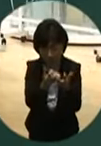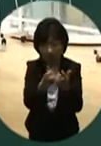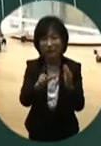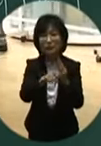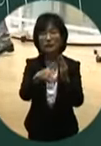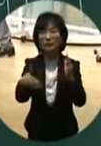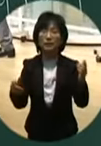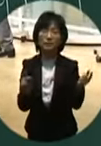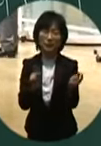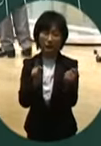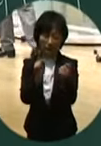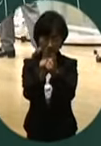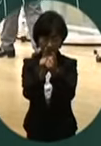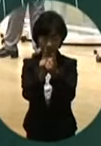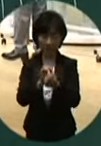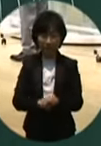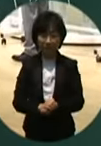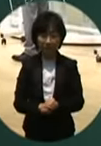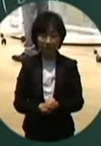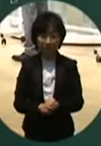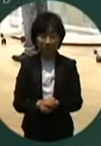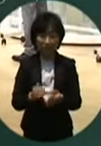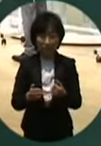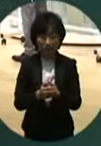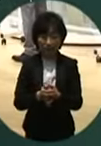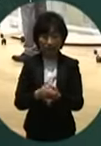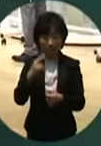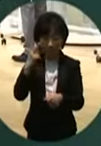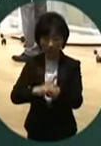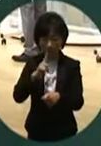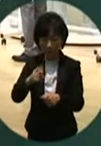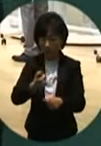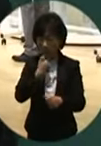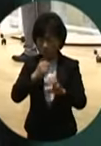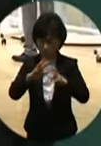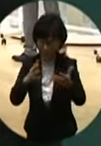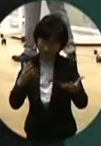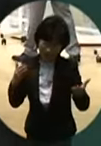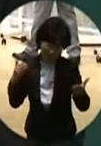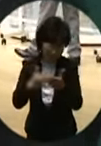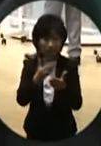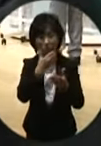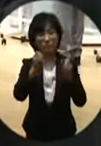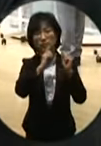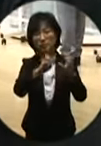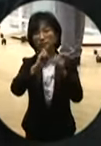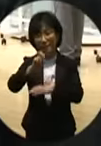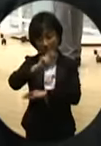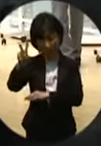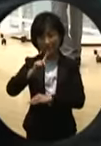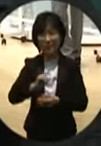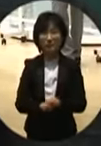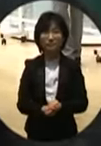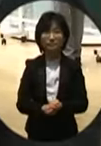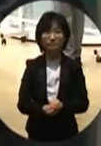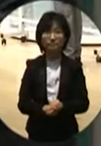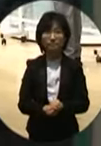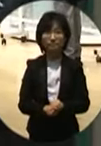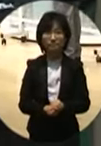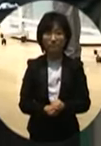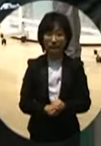idolatry coming. 그래서 로마도 보아야 하리라. And that is why Paul said, I must visit Rome also. 여기서 다 퍼지기